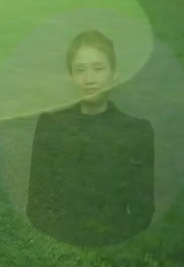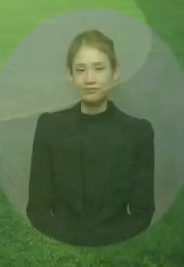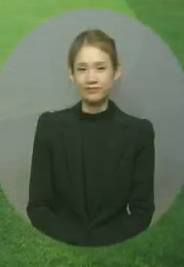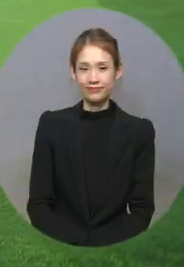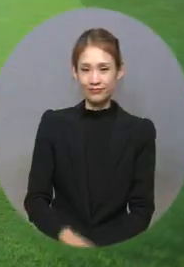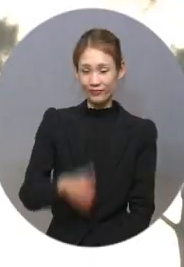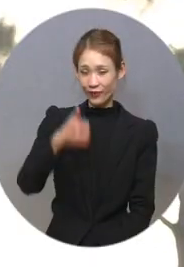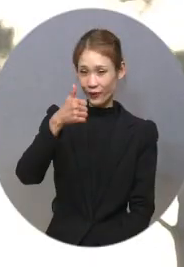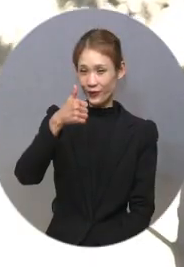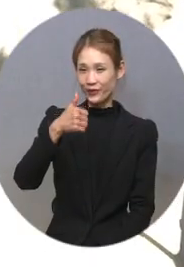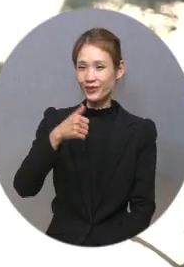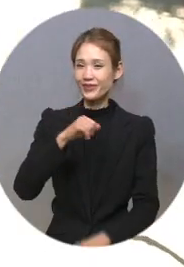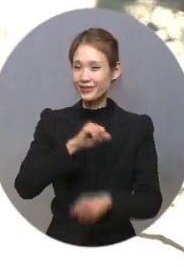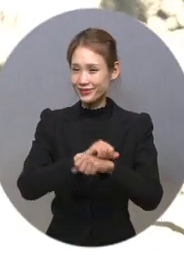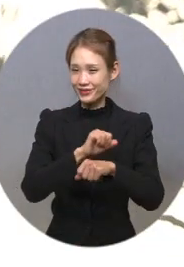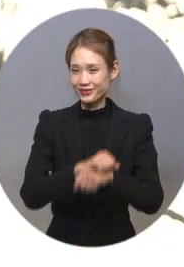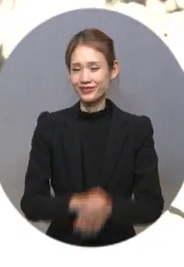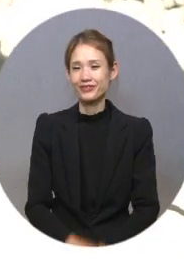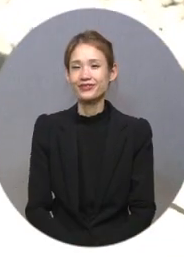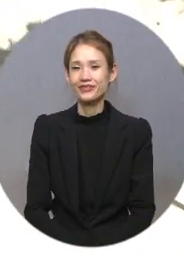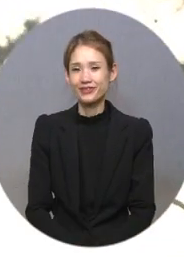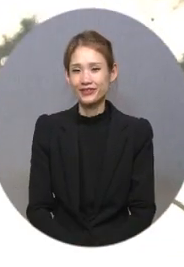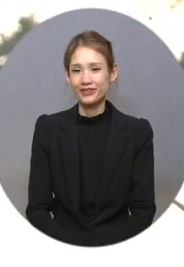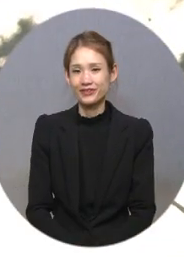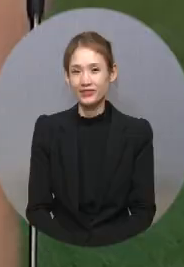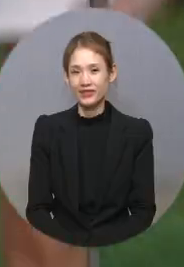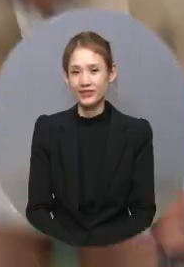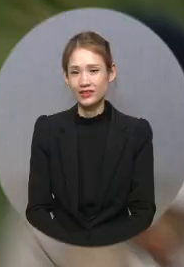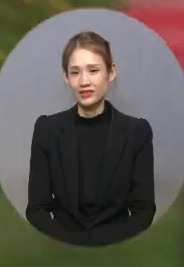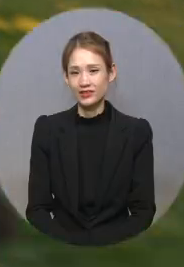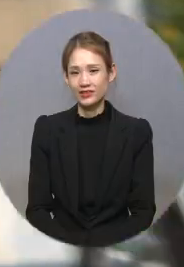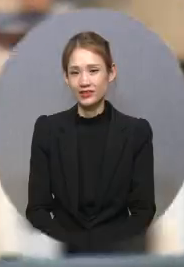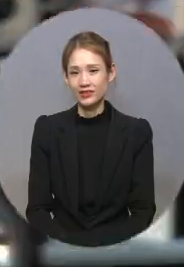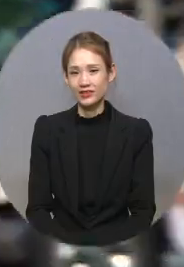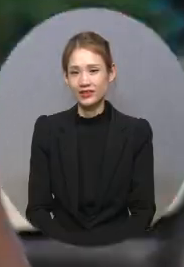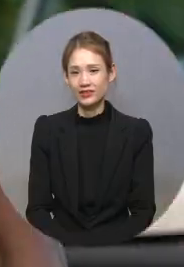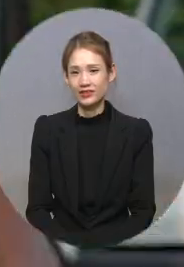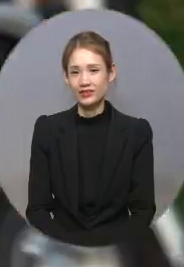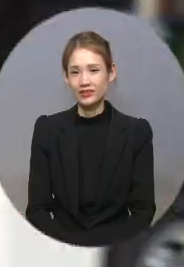나이스! 잘했다, 잘했다. 나이스, 나이스!